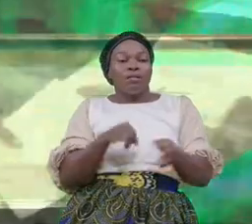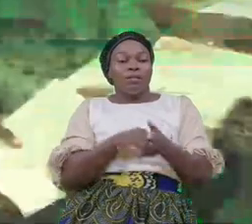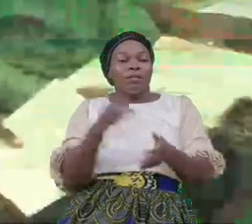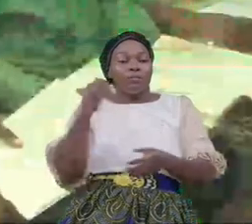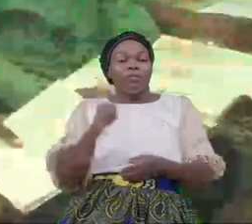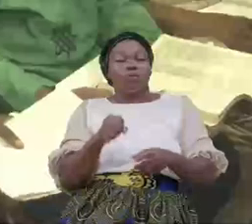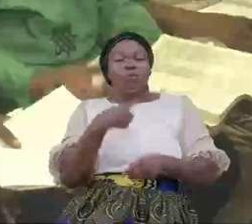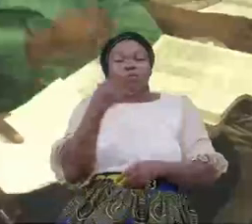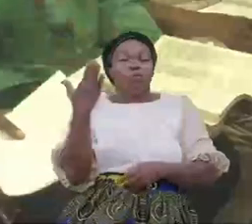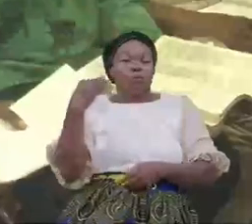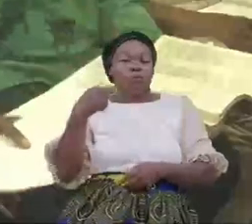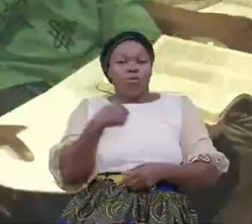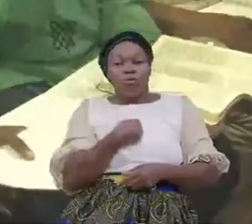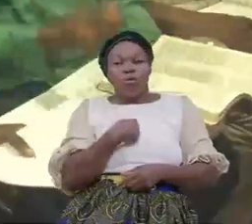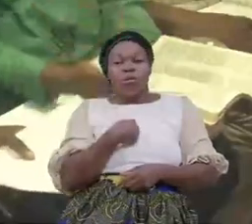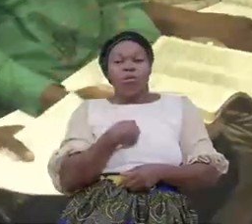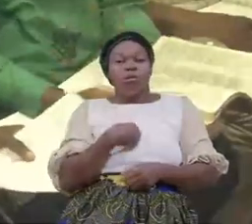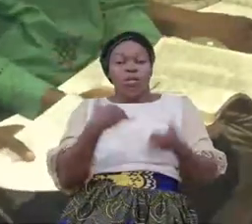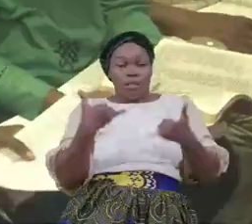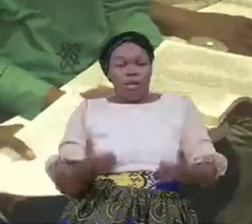cette confiance en Dieu qu'il en sera.